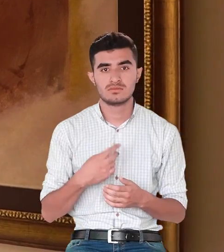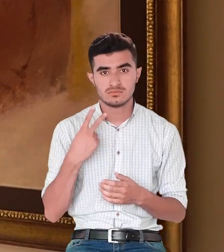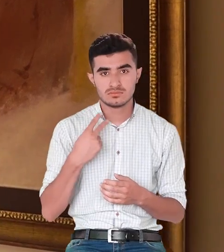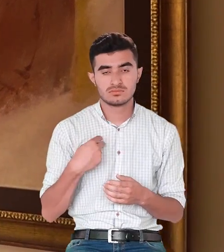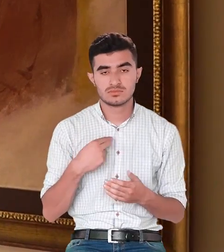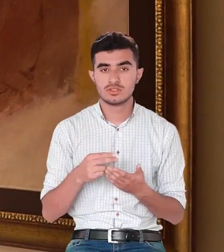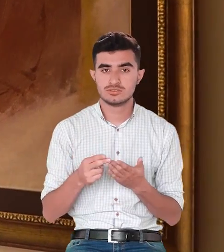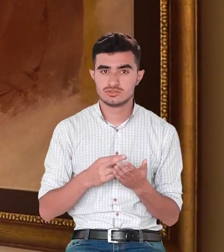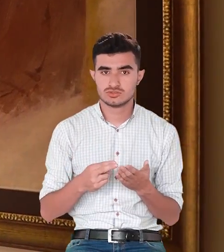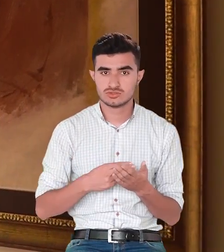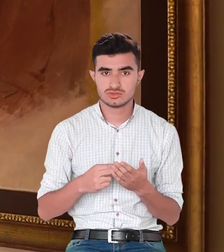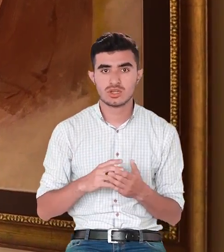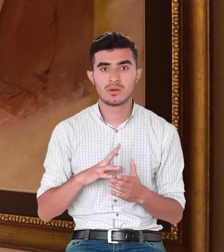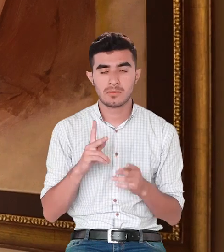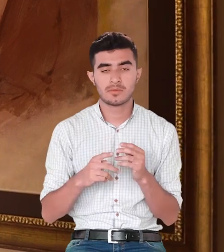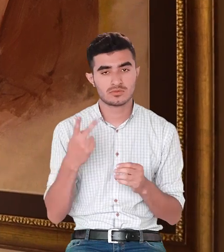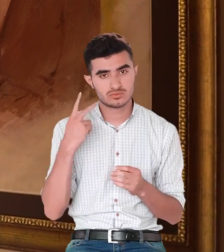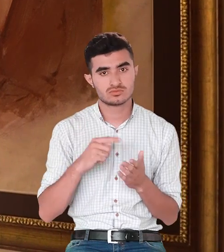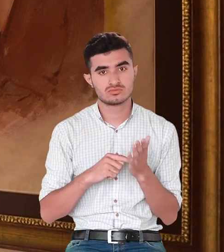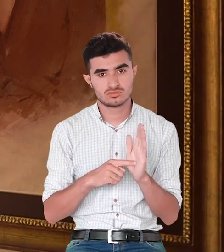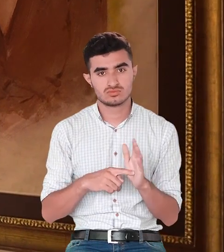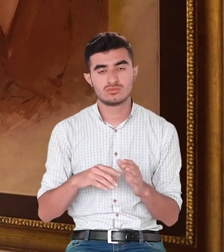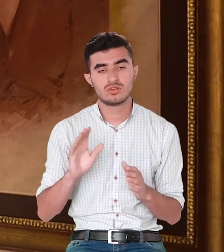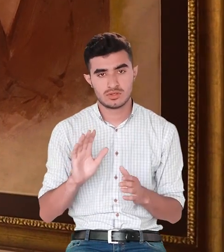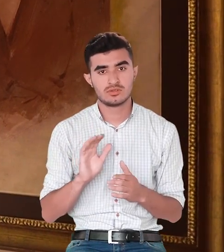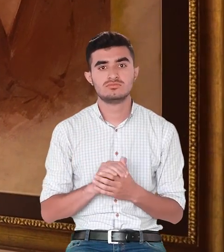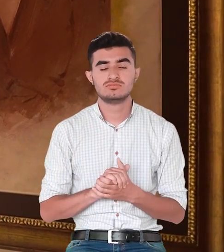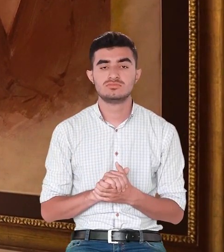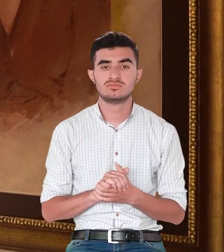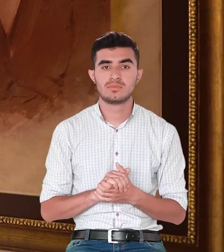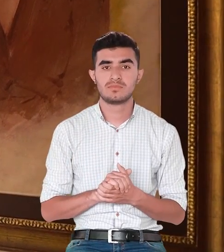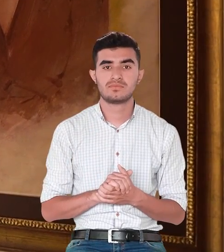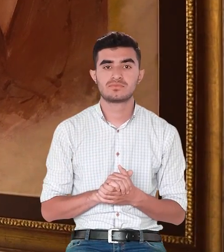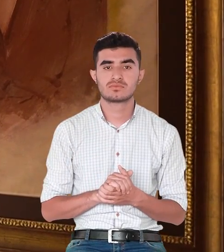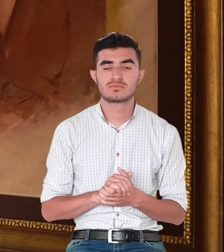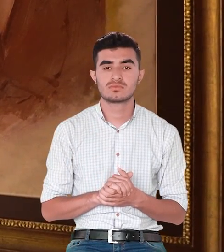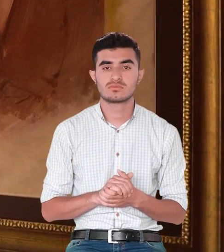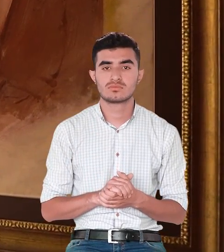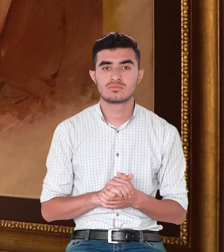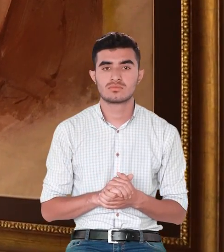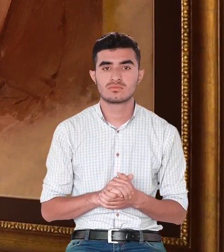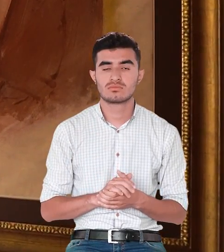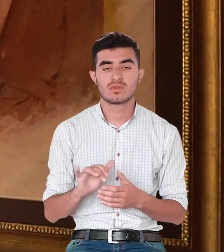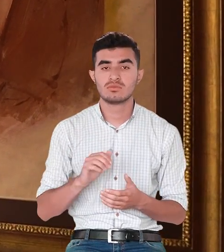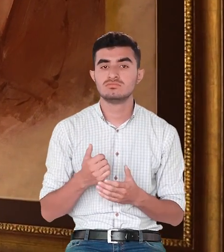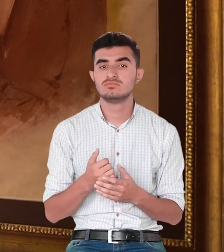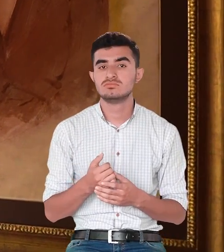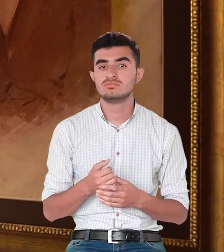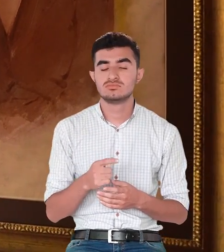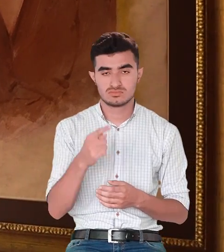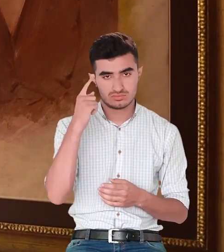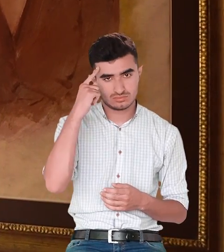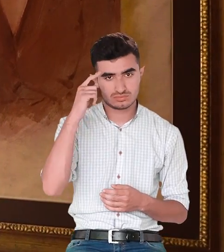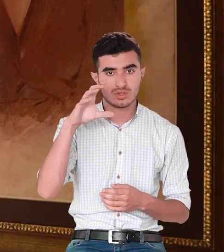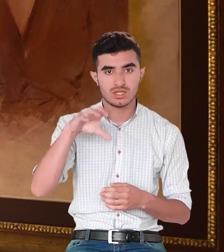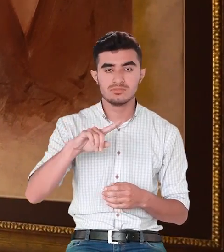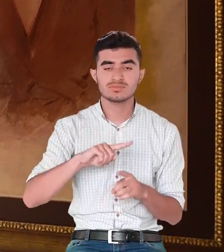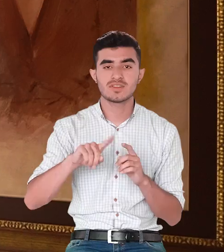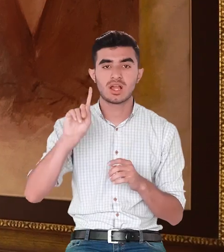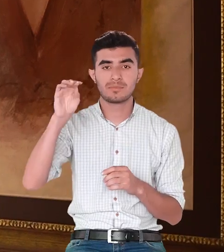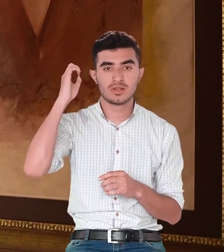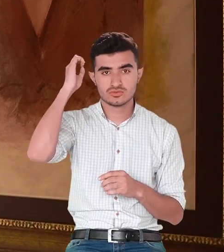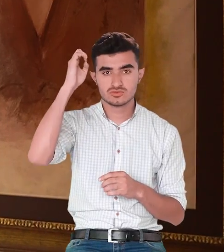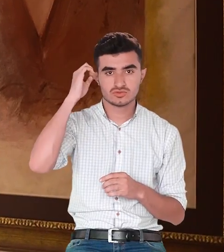رہے ہیں گندمی رنگ جو ہے ذرا براؤنش جو ہے وہ ہوتا ہے. جو ہے یورپ